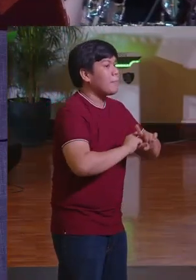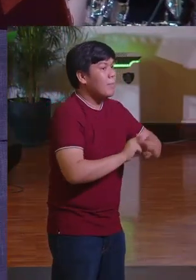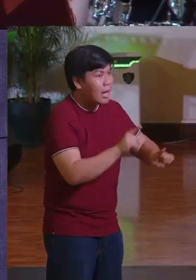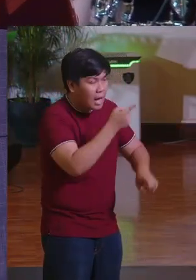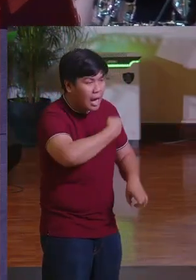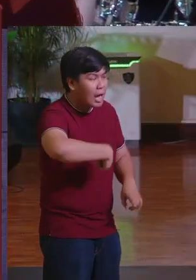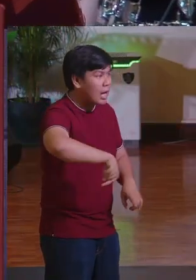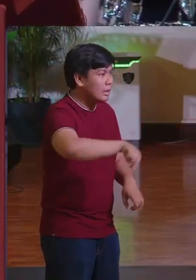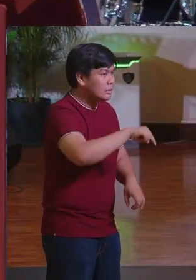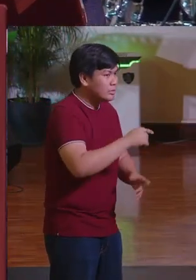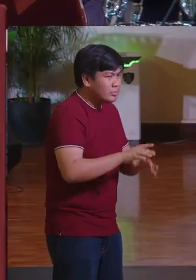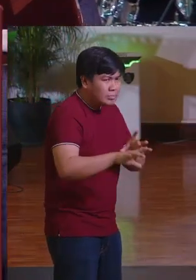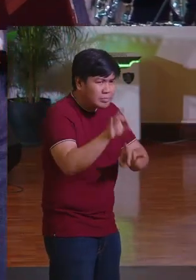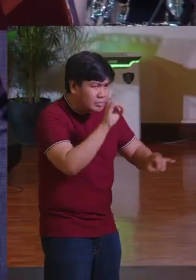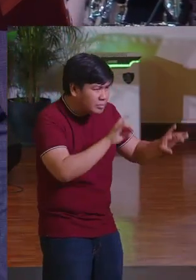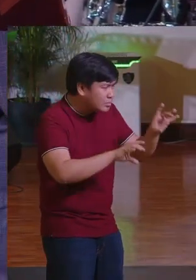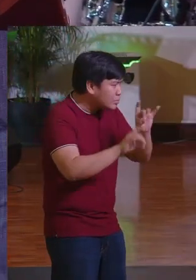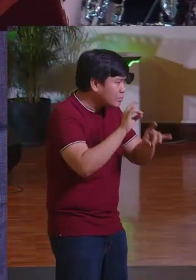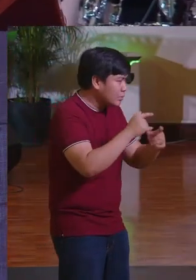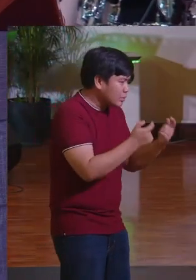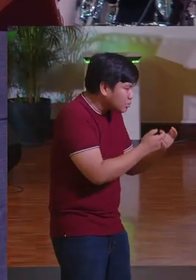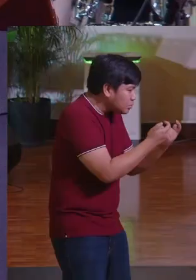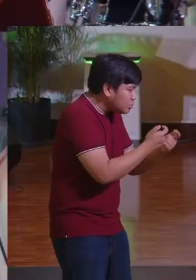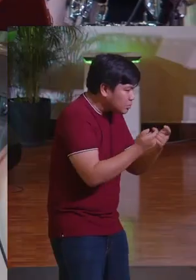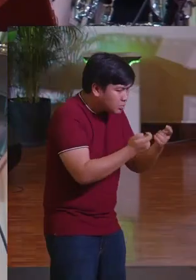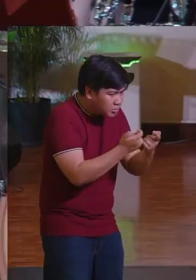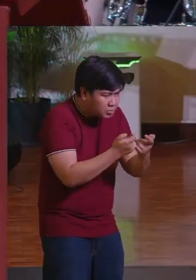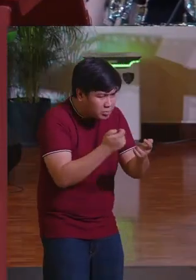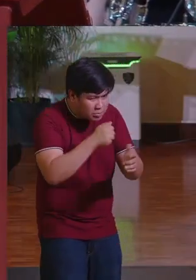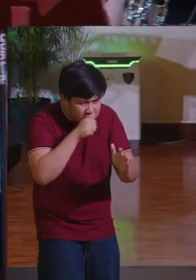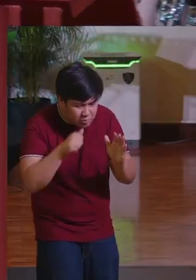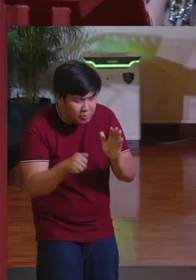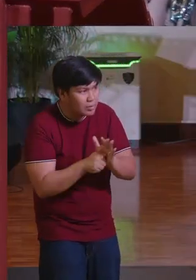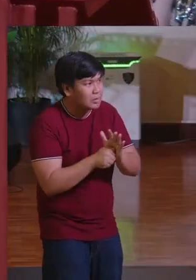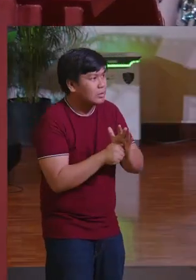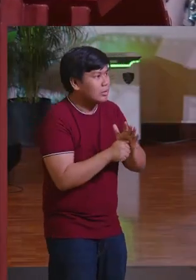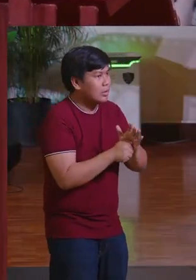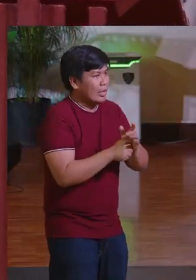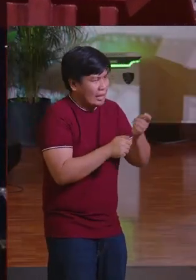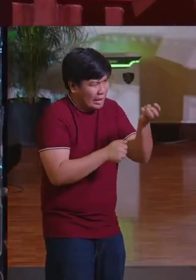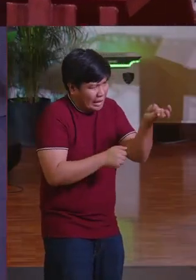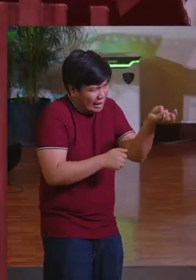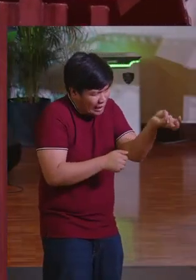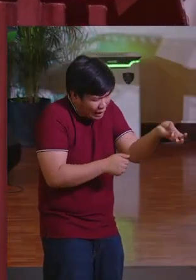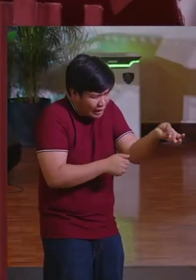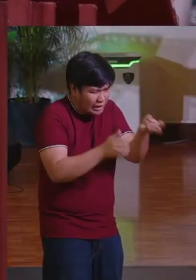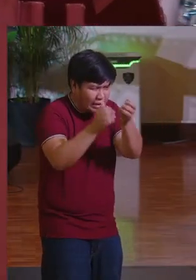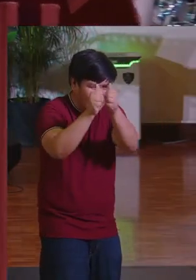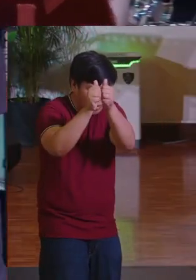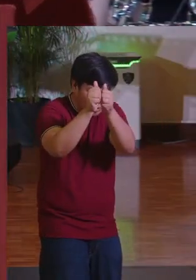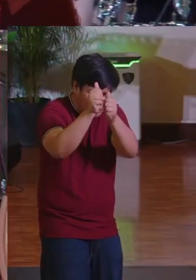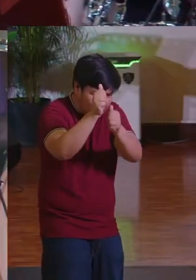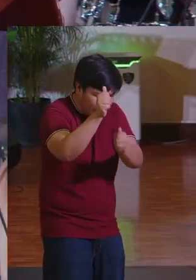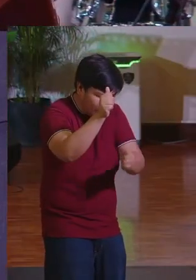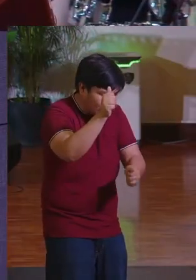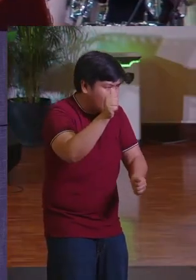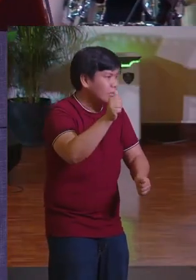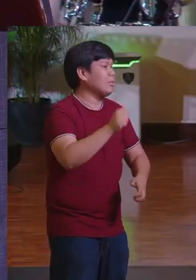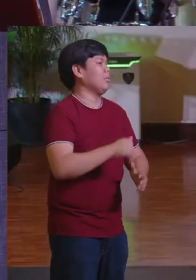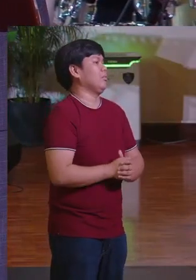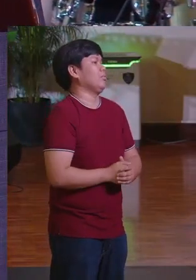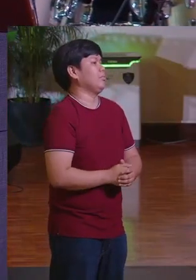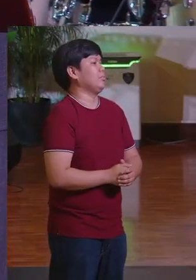mga compromises, kompromiso. At tayo ay dahan-dahan na lumalayo, hindi man halata.